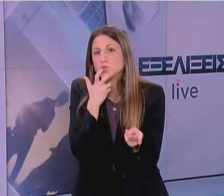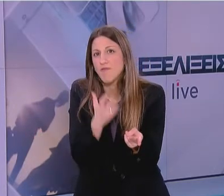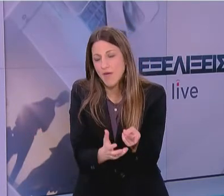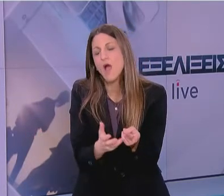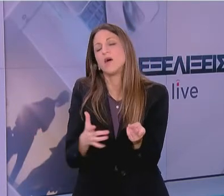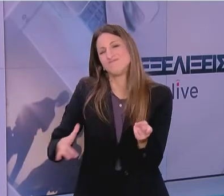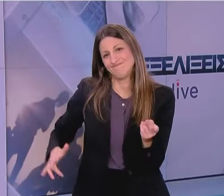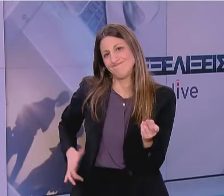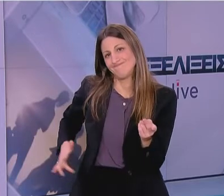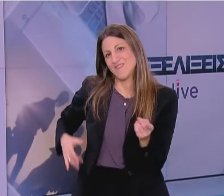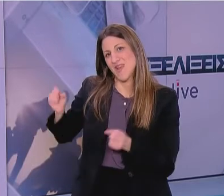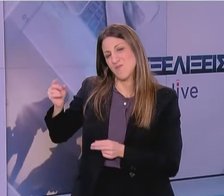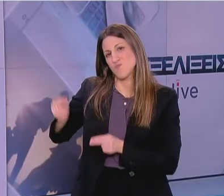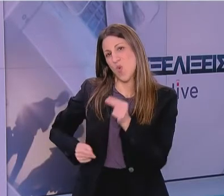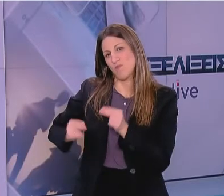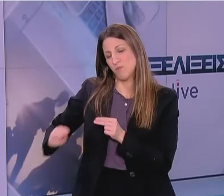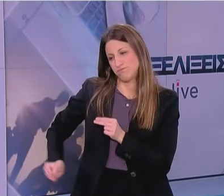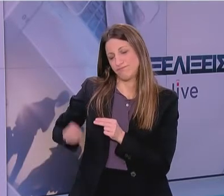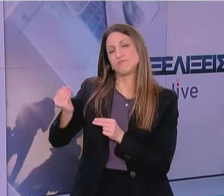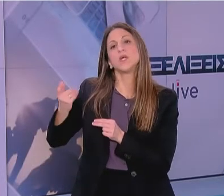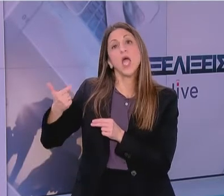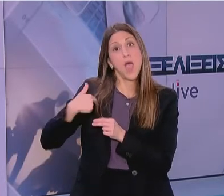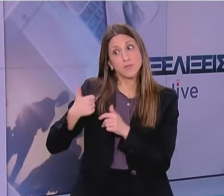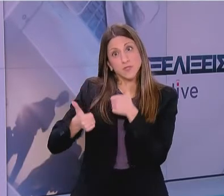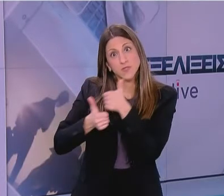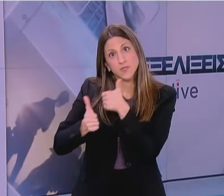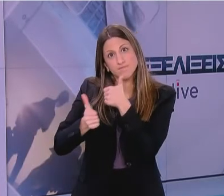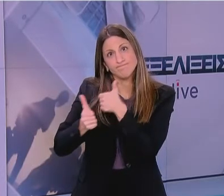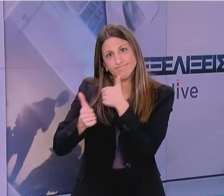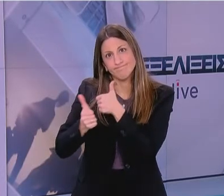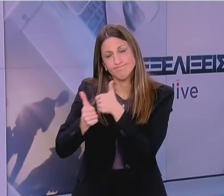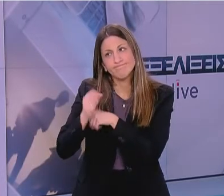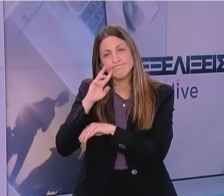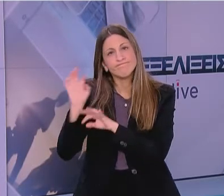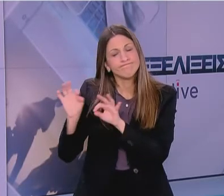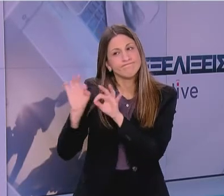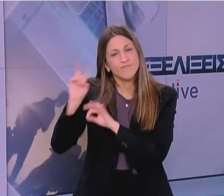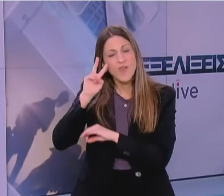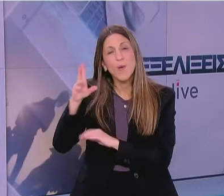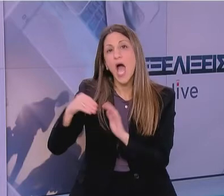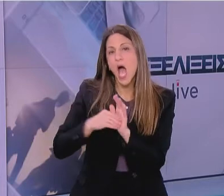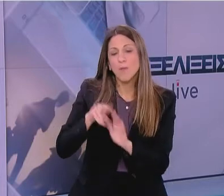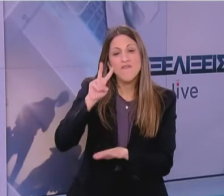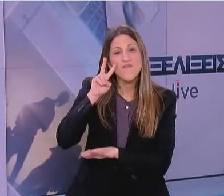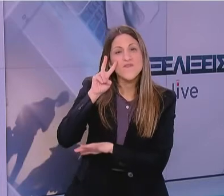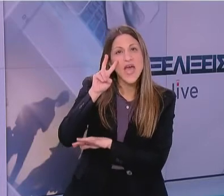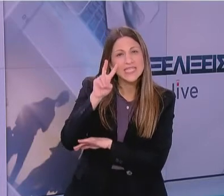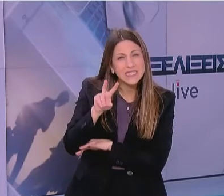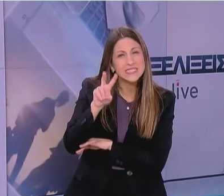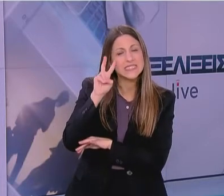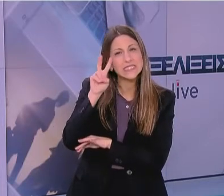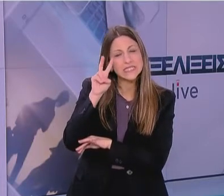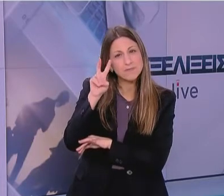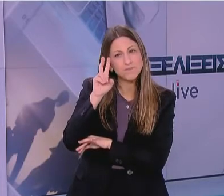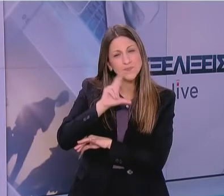σημαντικό ρόλο και είναι κάτι που το παρακολουθούμε. Είναι επίσης, φαίνεται από αρχικά δεδομένα